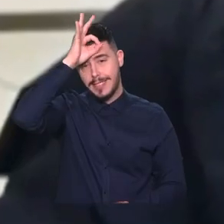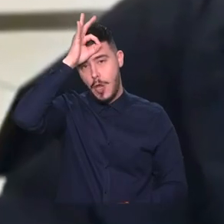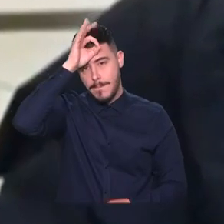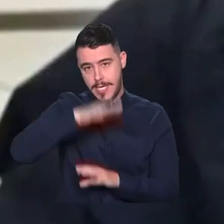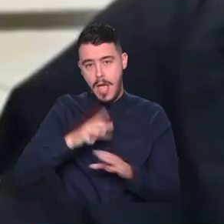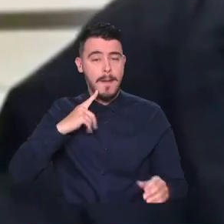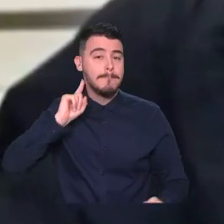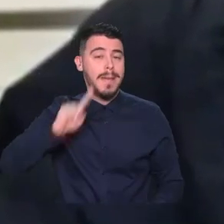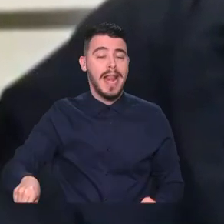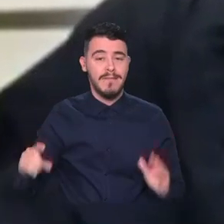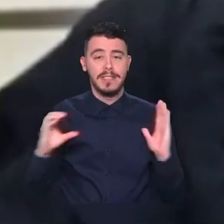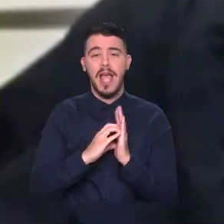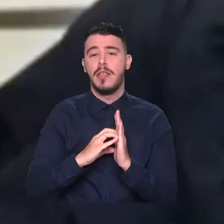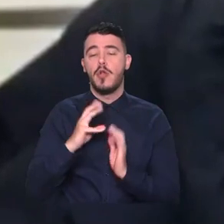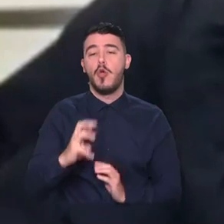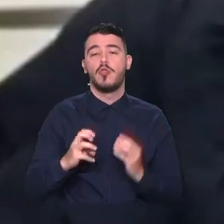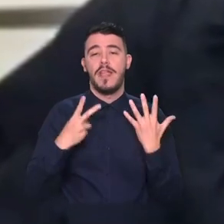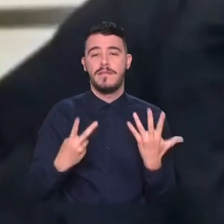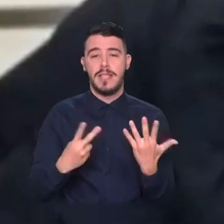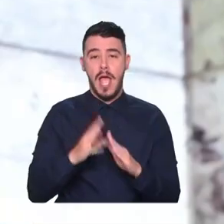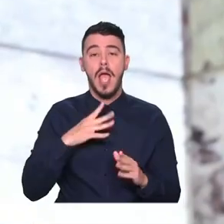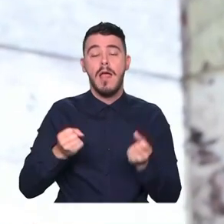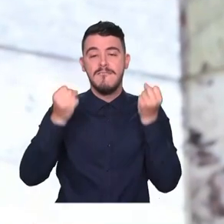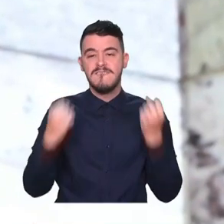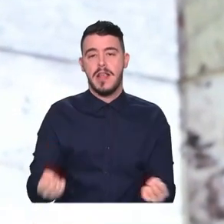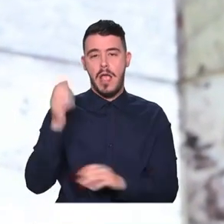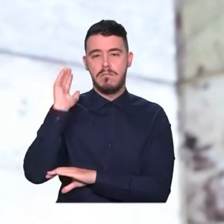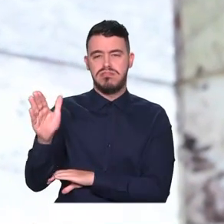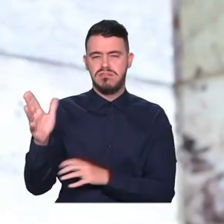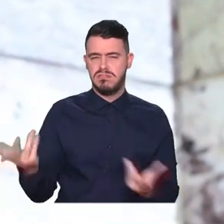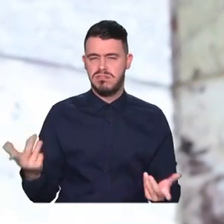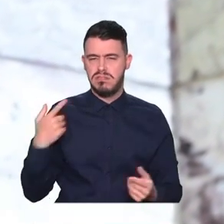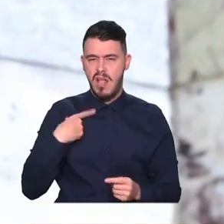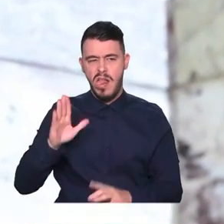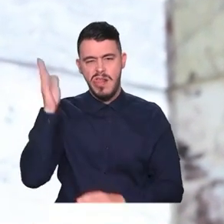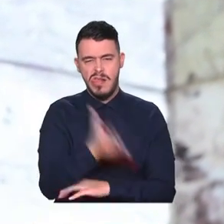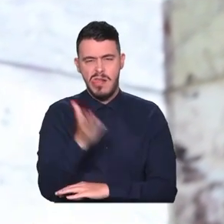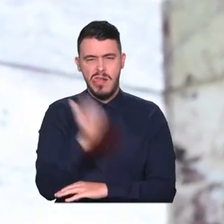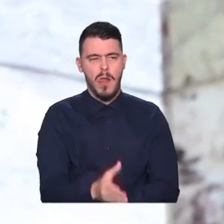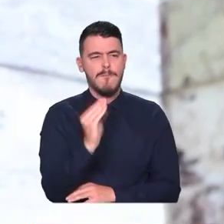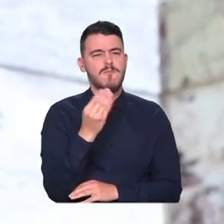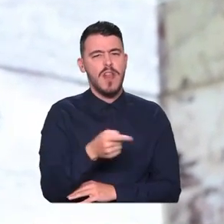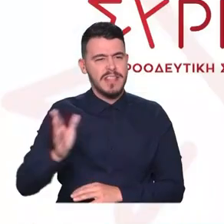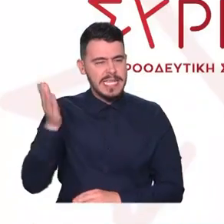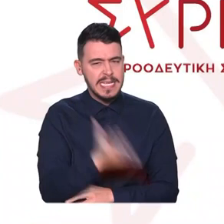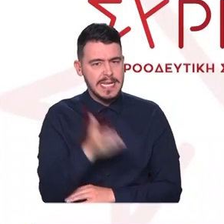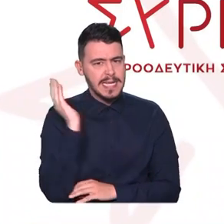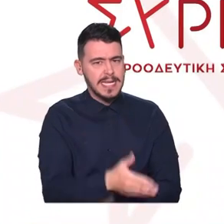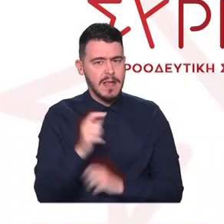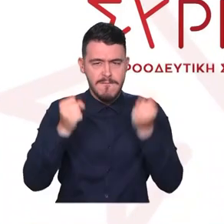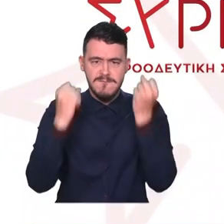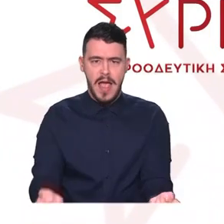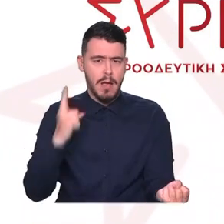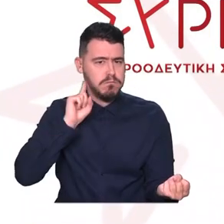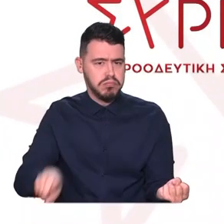ποινικού κώδικα, σύμφωνα με το οποίο αποτελεί κακούργημα η βιαιοπραγία εναντίον βουλευτή κατά την άσκηση των καθηκόντων του. Όλες οι